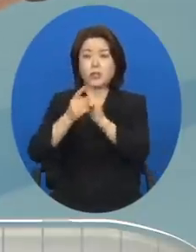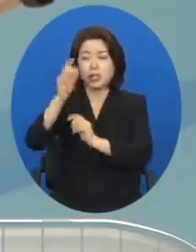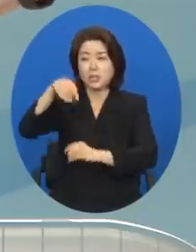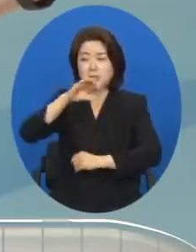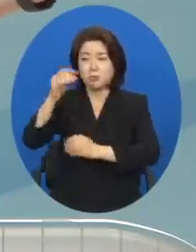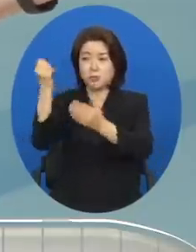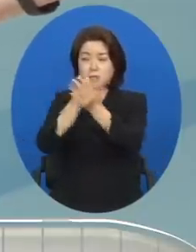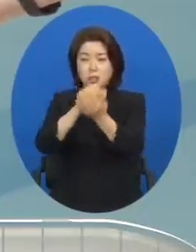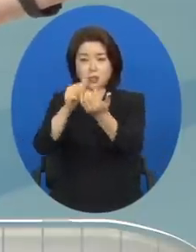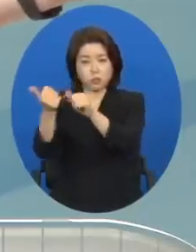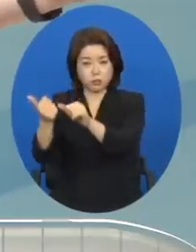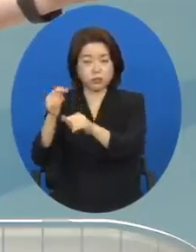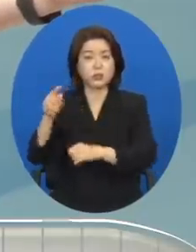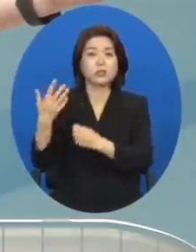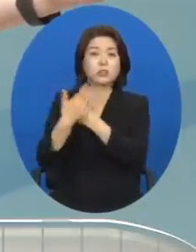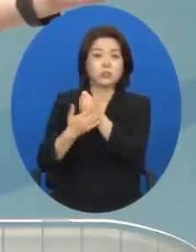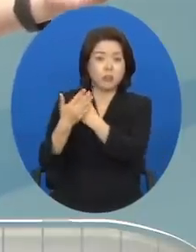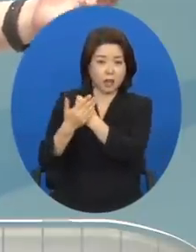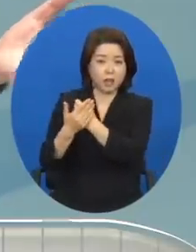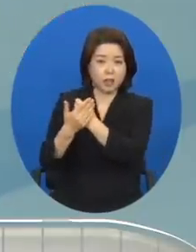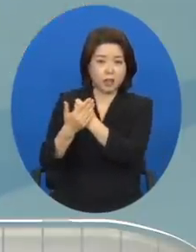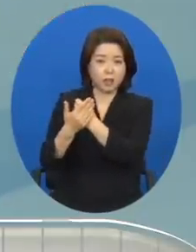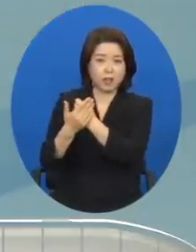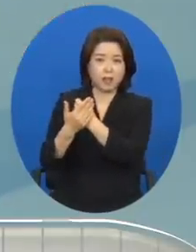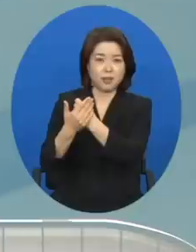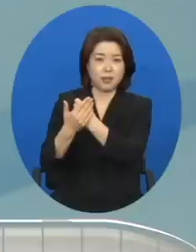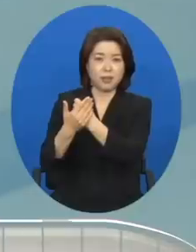십자가에 죽으시는 은혜를